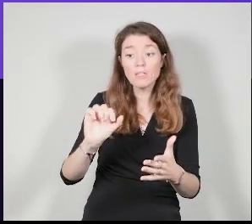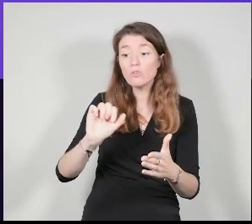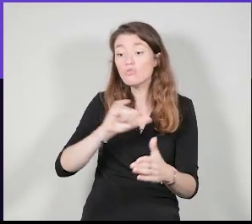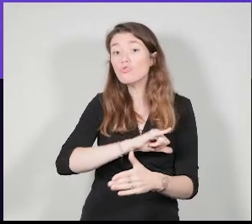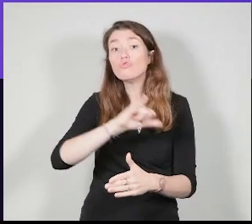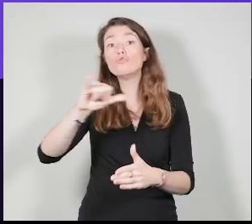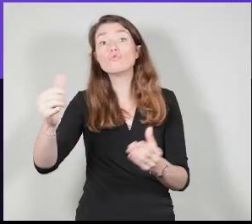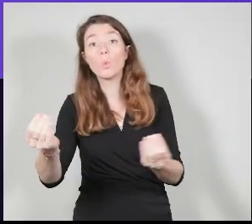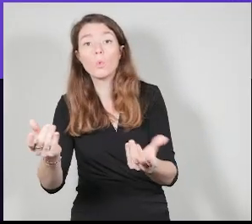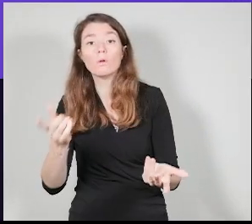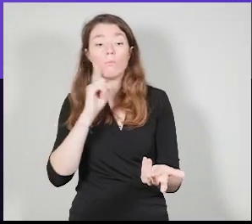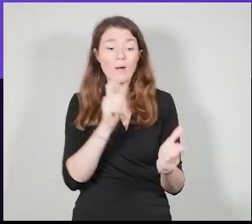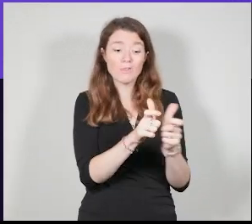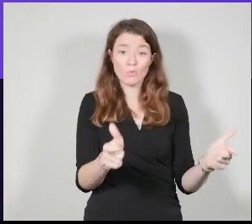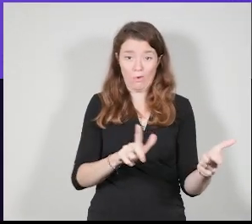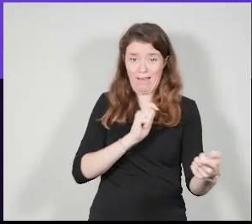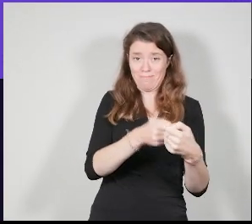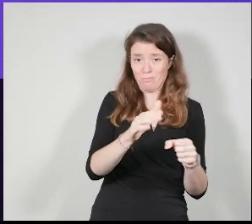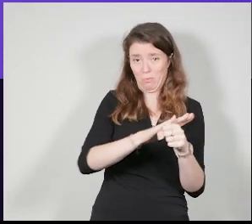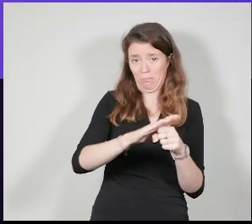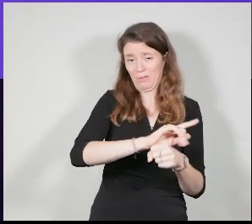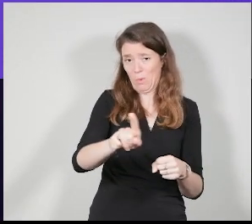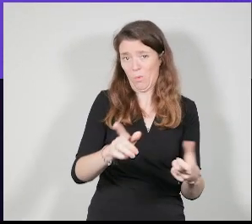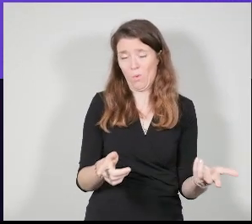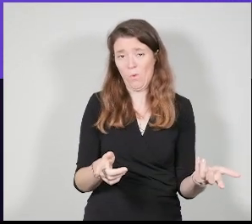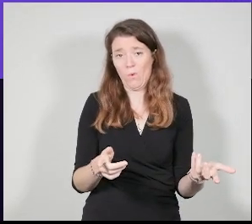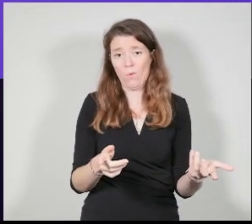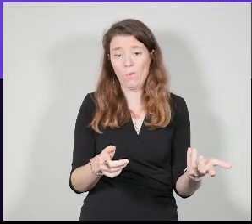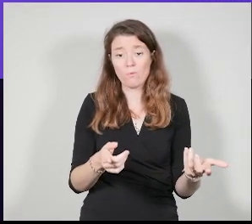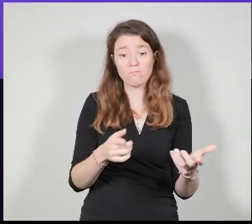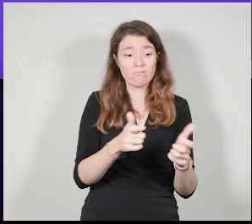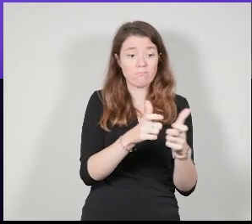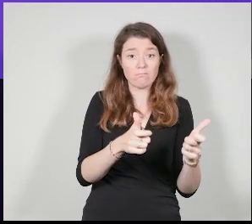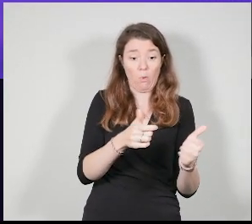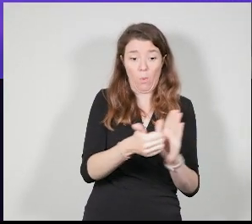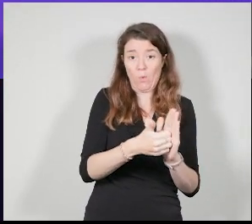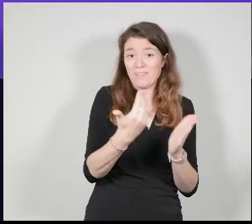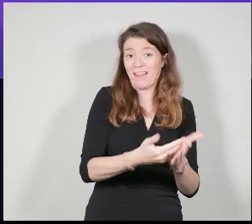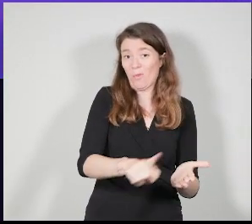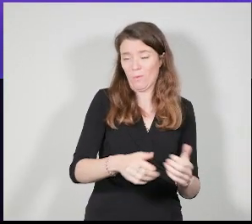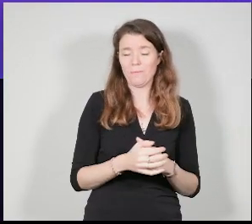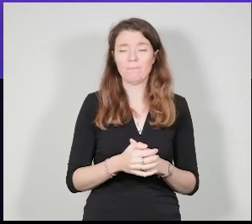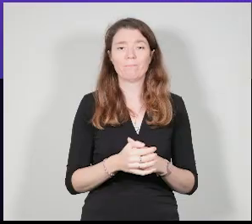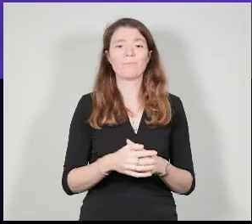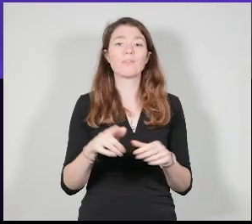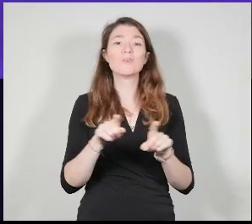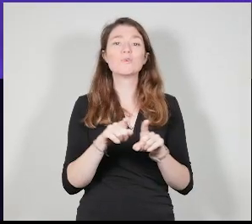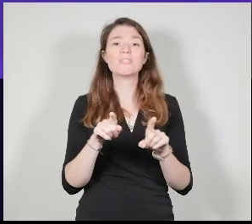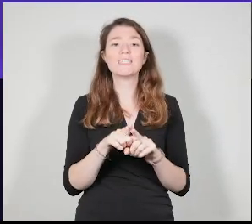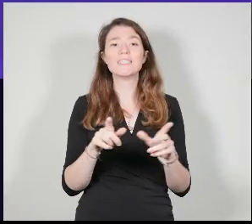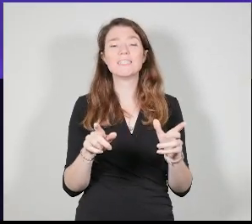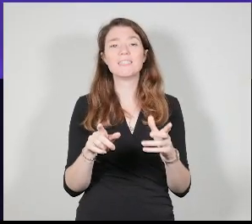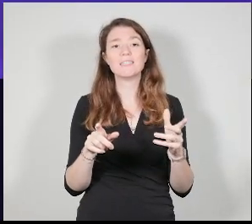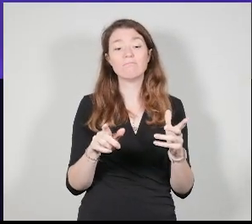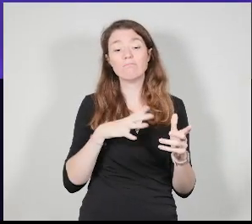accompagner, parce que ce n'est pas des structures qui sont, je dirais, structurées pour ça. Et puis, il y a